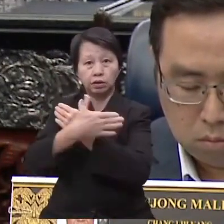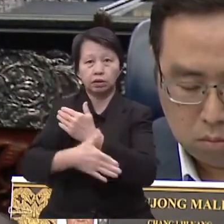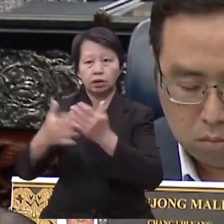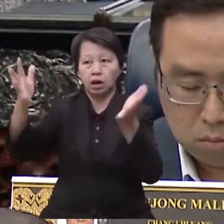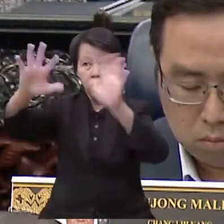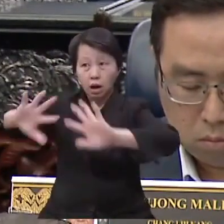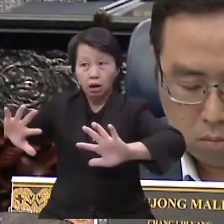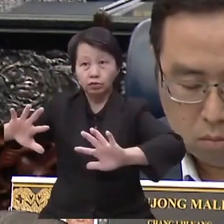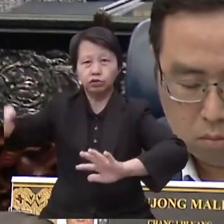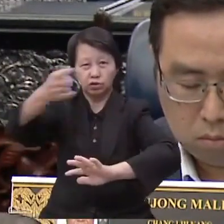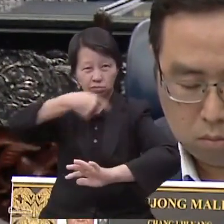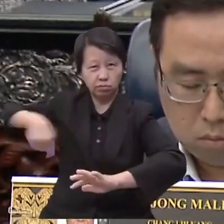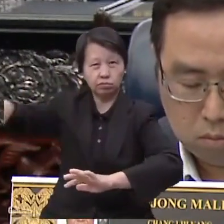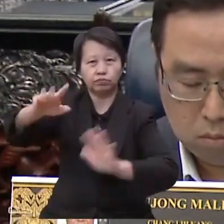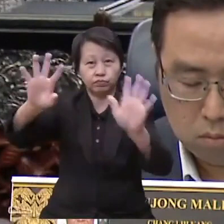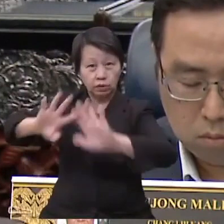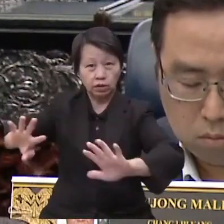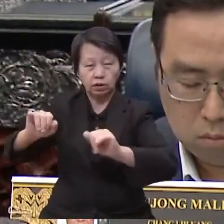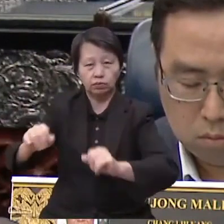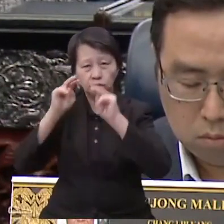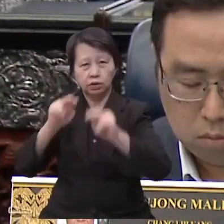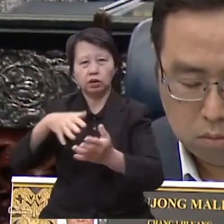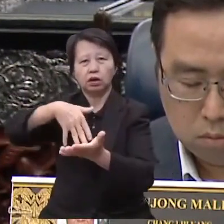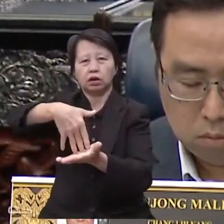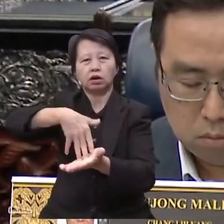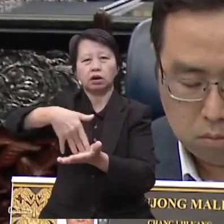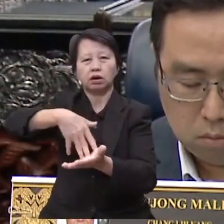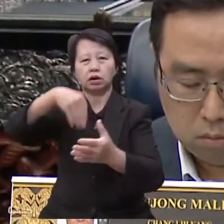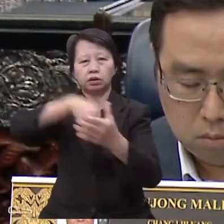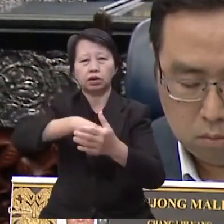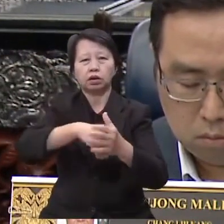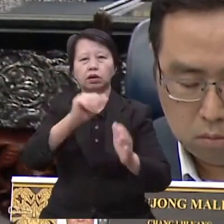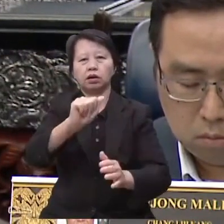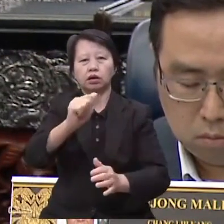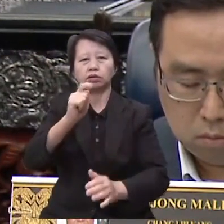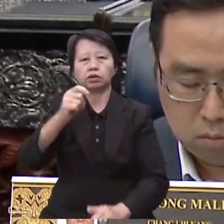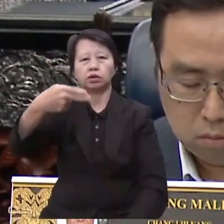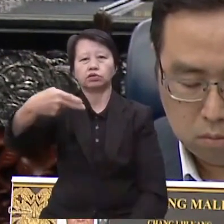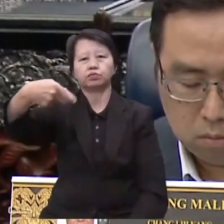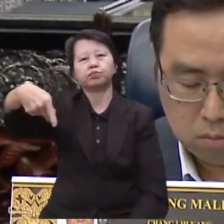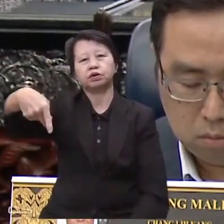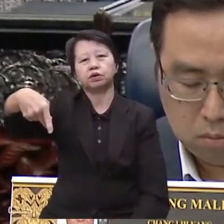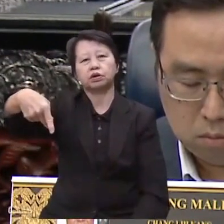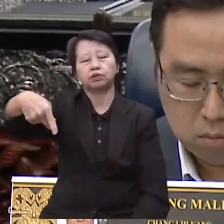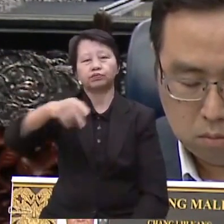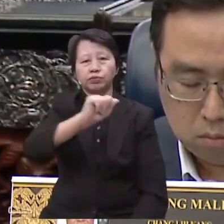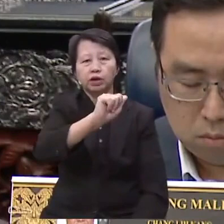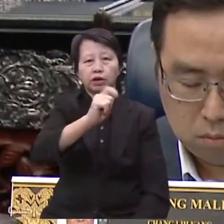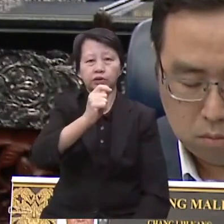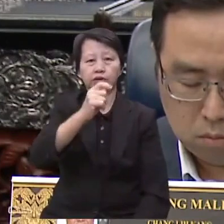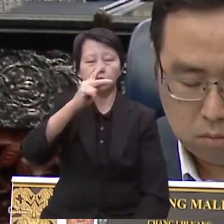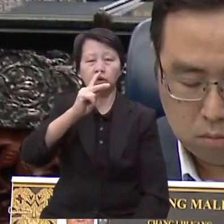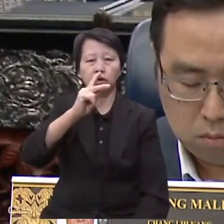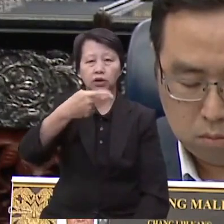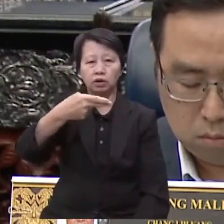Asean itu sendiri dapat melihat kelemahan yang ada di dalam aathp Oke aathp was